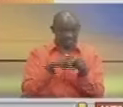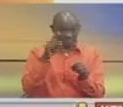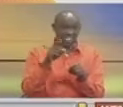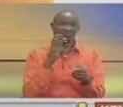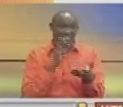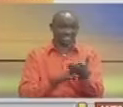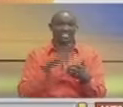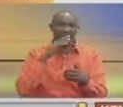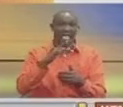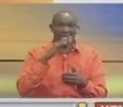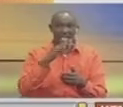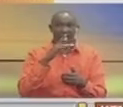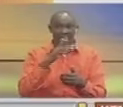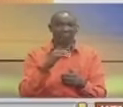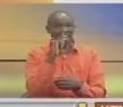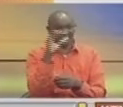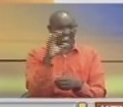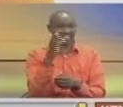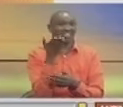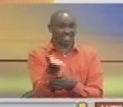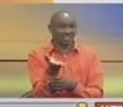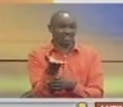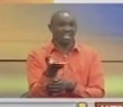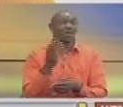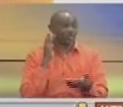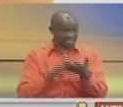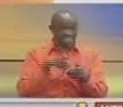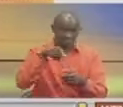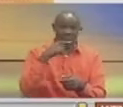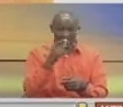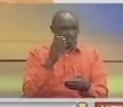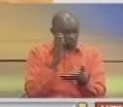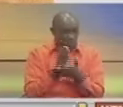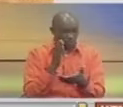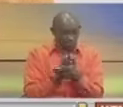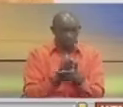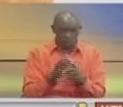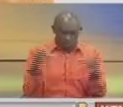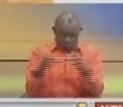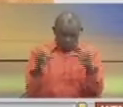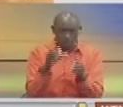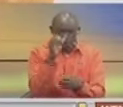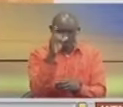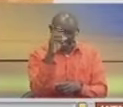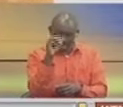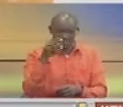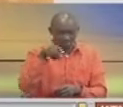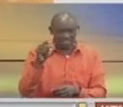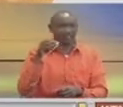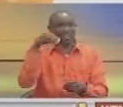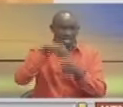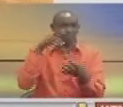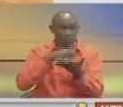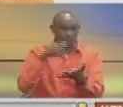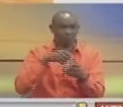kutoa ushahidi wake katika mahakama ya ICC. Ushahidi wake ni madai kuhusu jinsi chama cha ODM kiliweza kuchangia